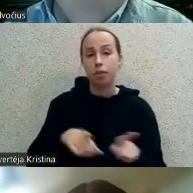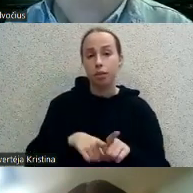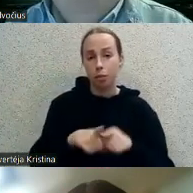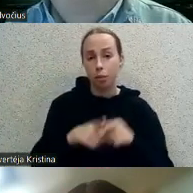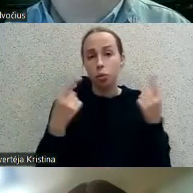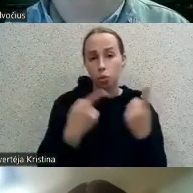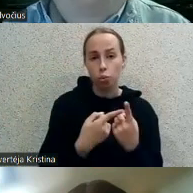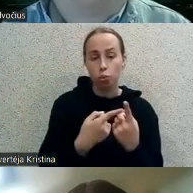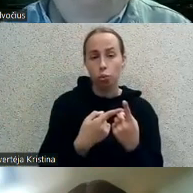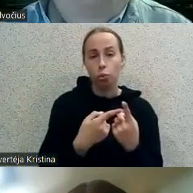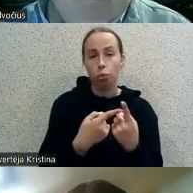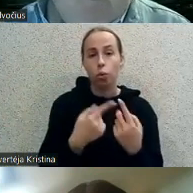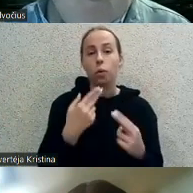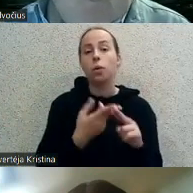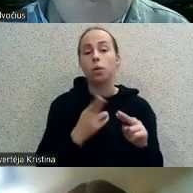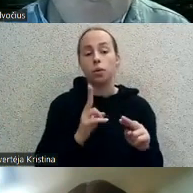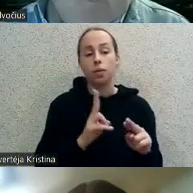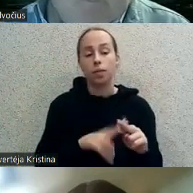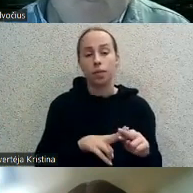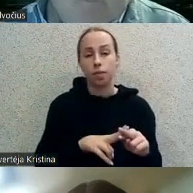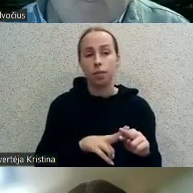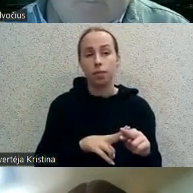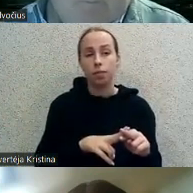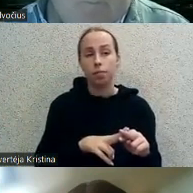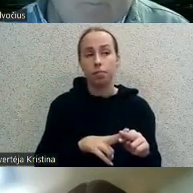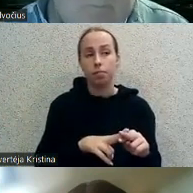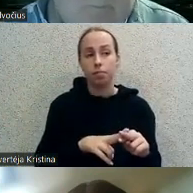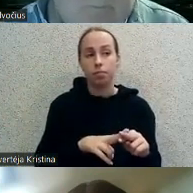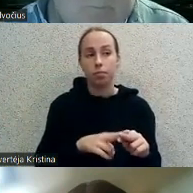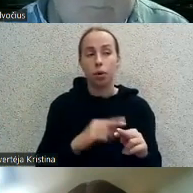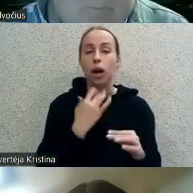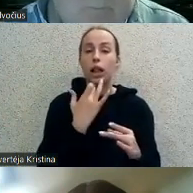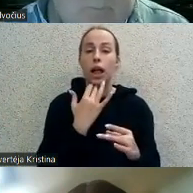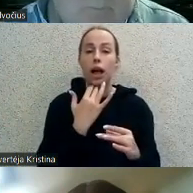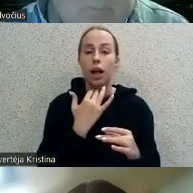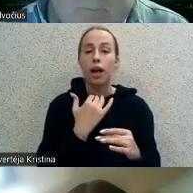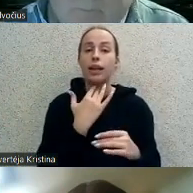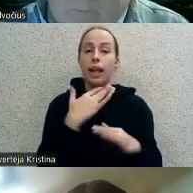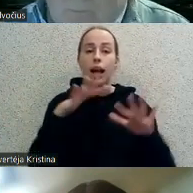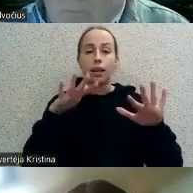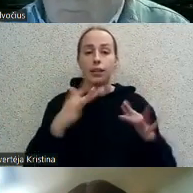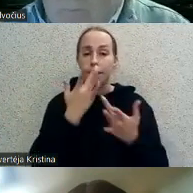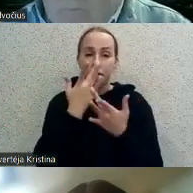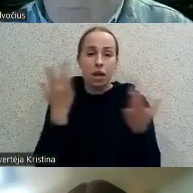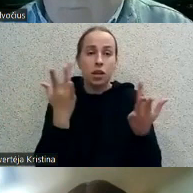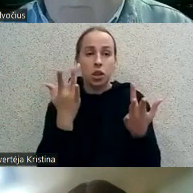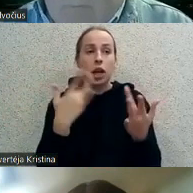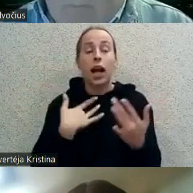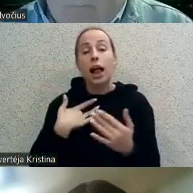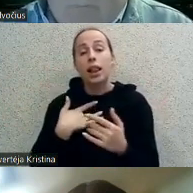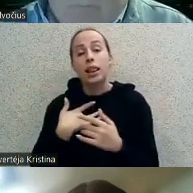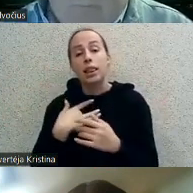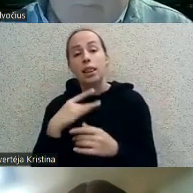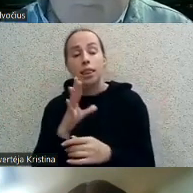Mes negalime to daryti visoje klasėje ir galime prisitaikyti.